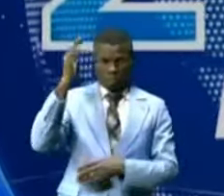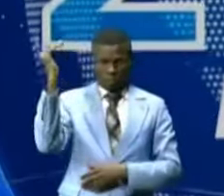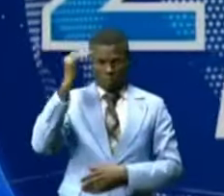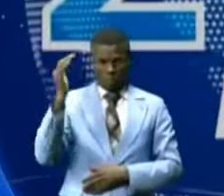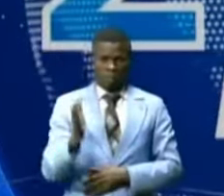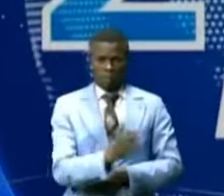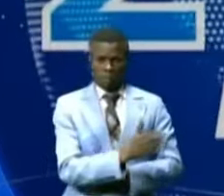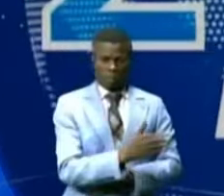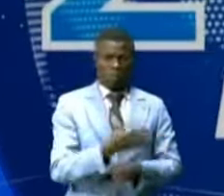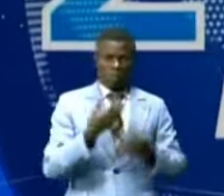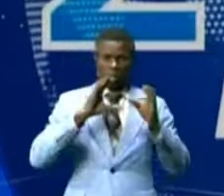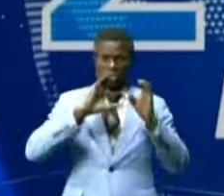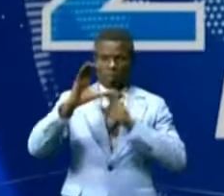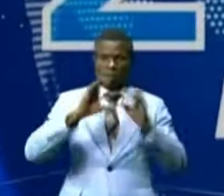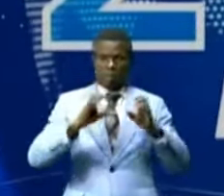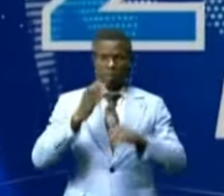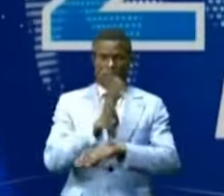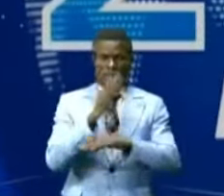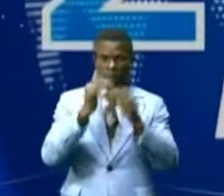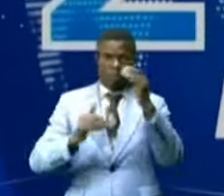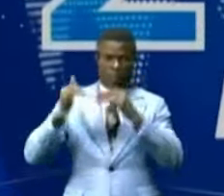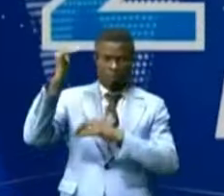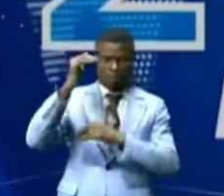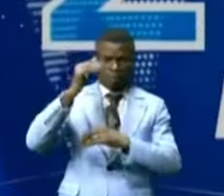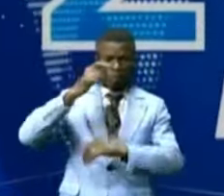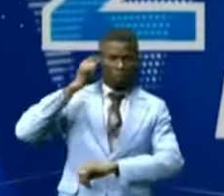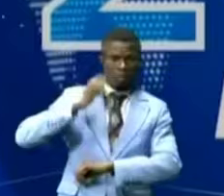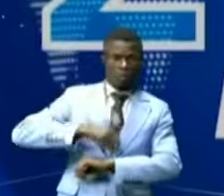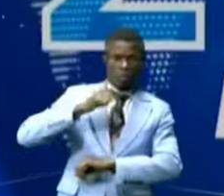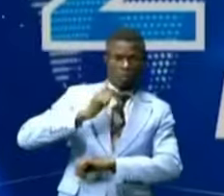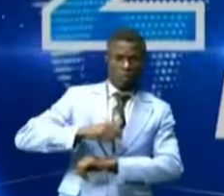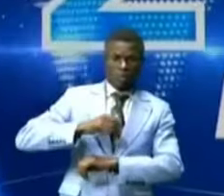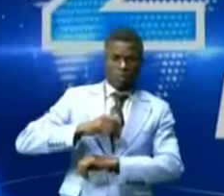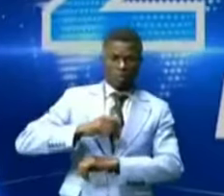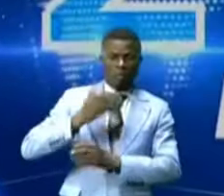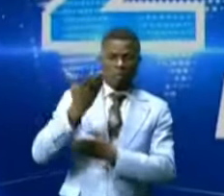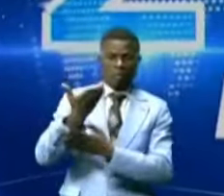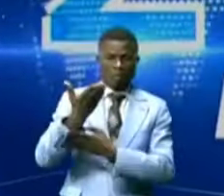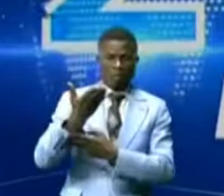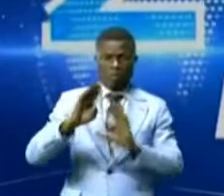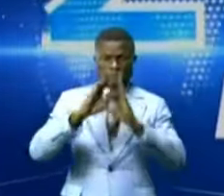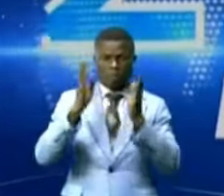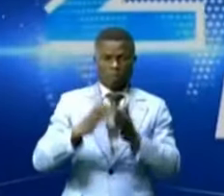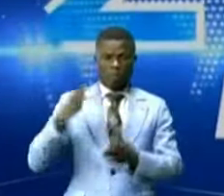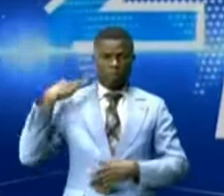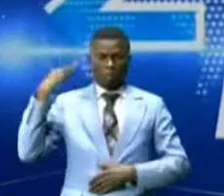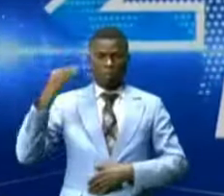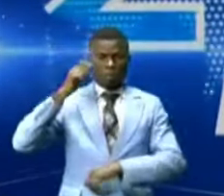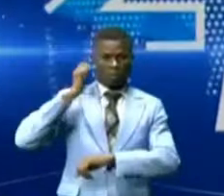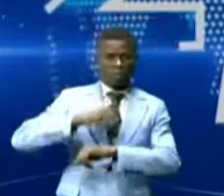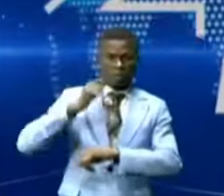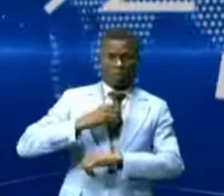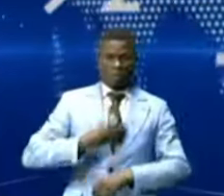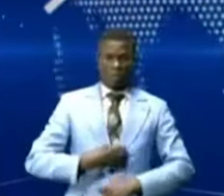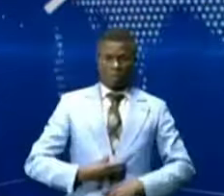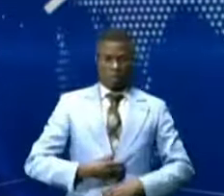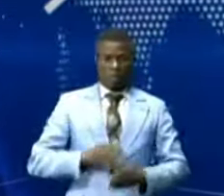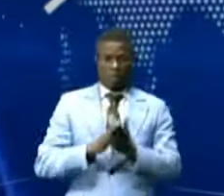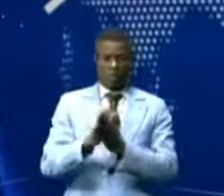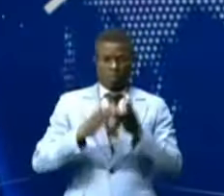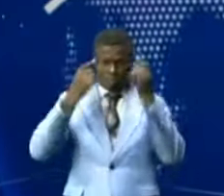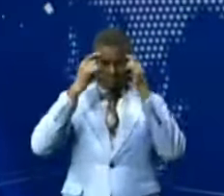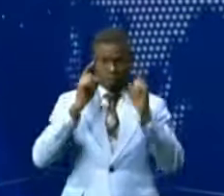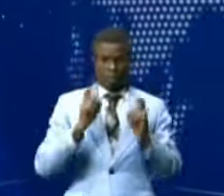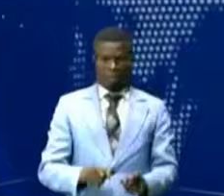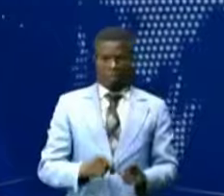Et puis cette annonce du Conseil supérieur de la magistrature qui porte à la connaissance des candidats magistrats concernés par la